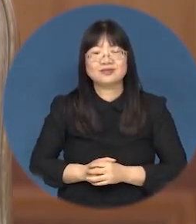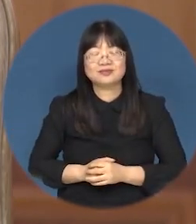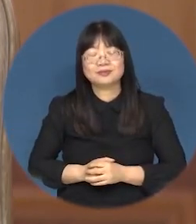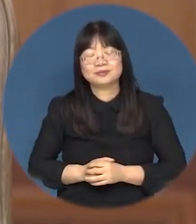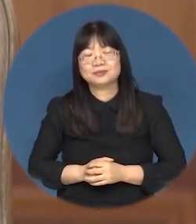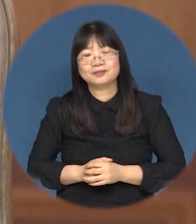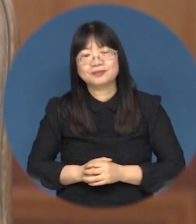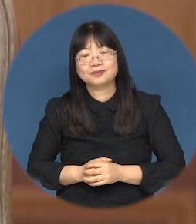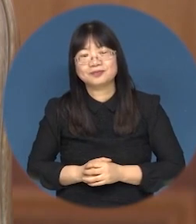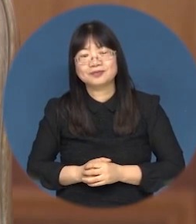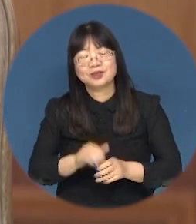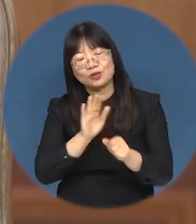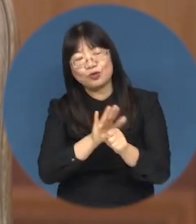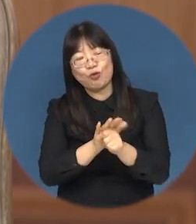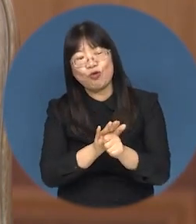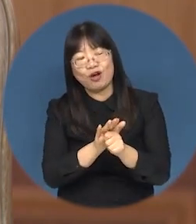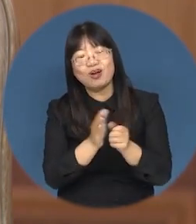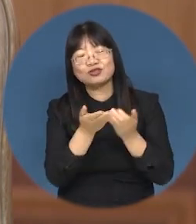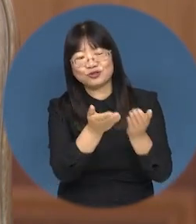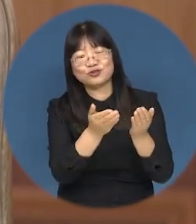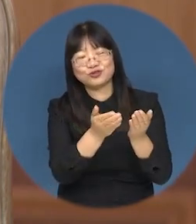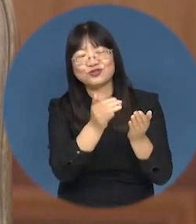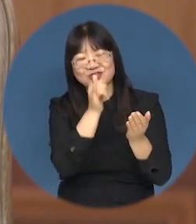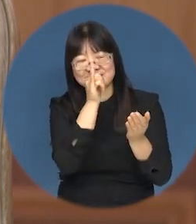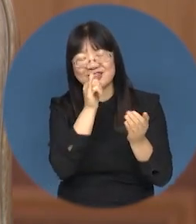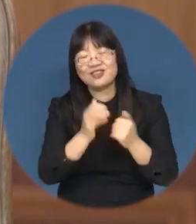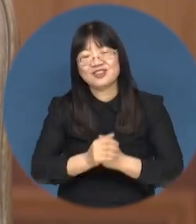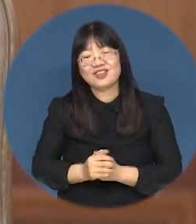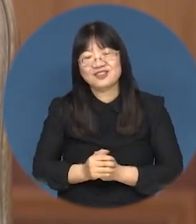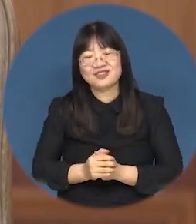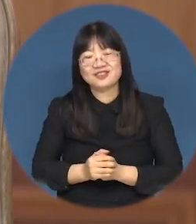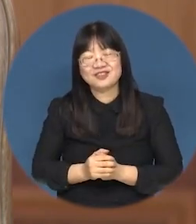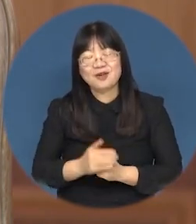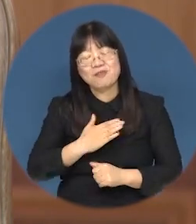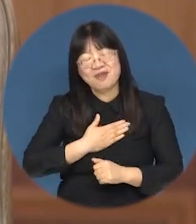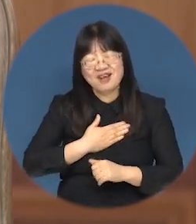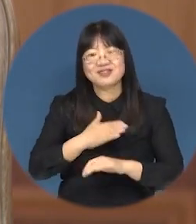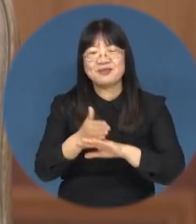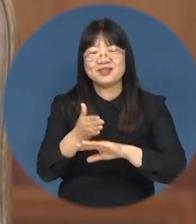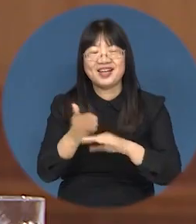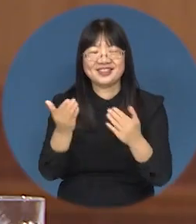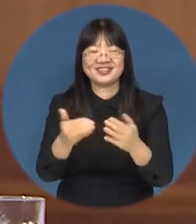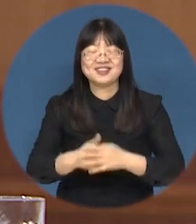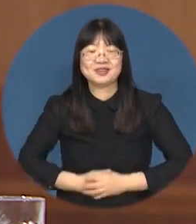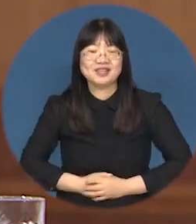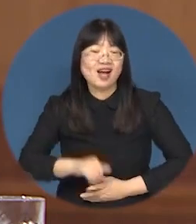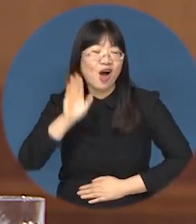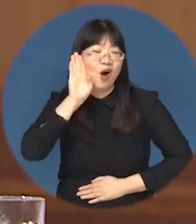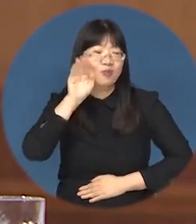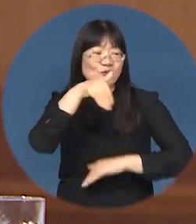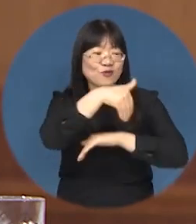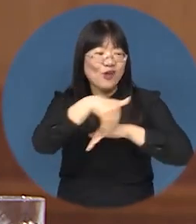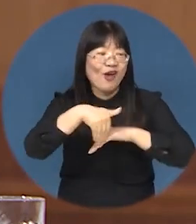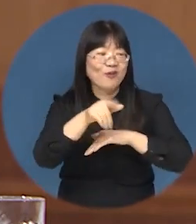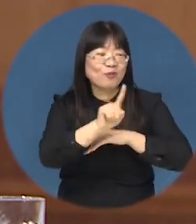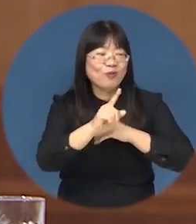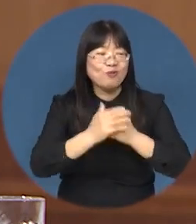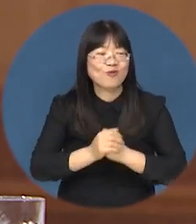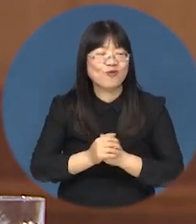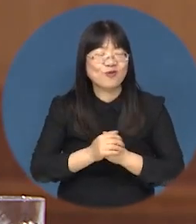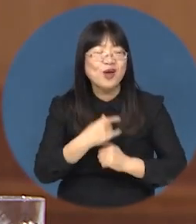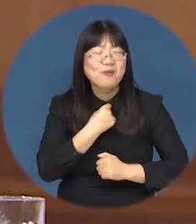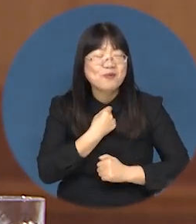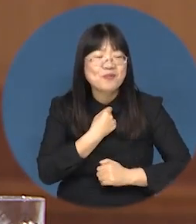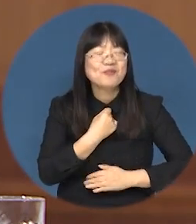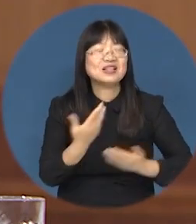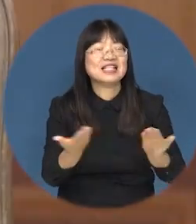이렇게 의수 해주는데 도움이 되는 게, 한편 굉장히 뿌듯하게 생각합니다. 앞으로 계획이 있으시다면 꼭 해보고